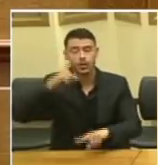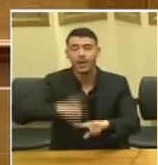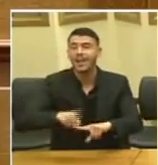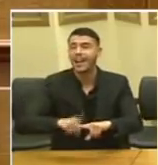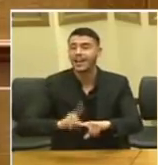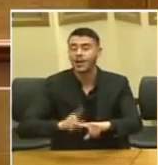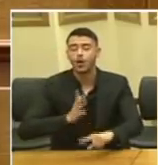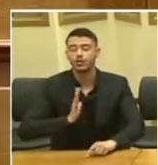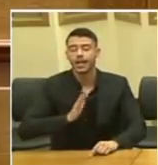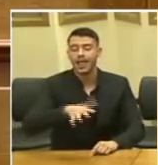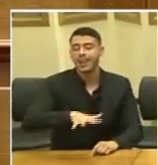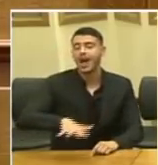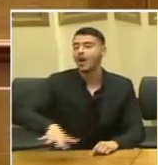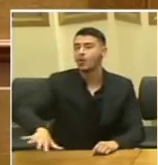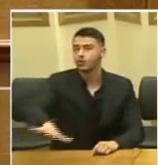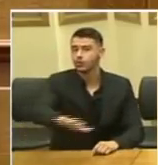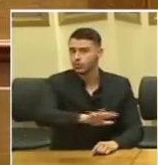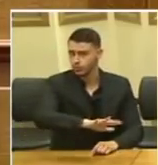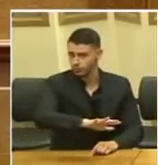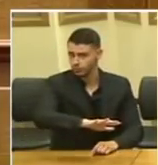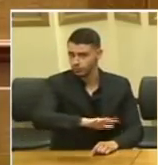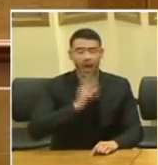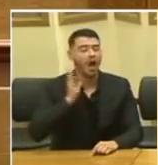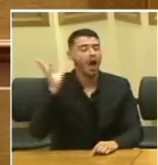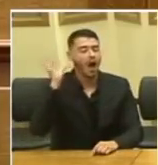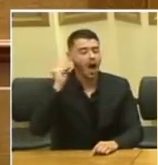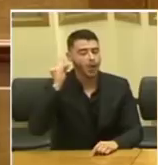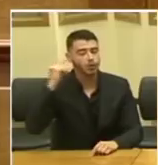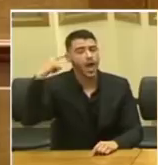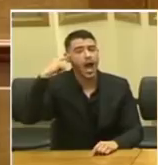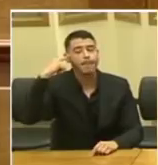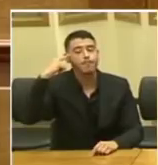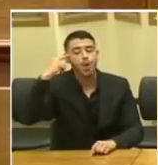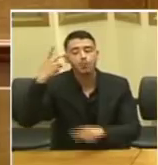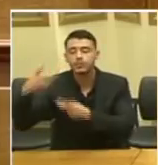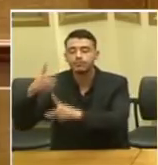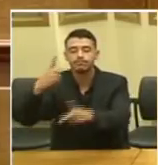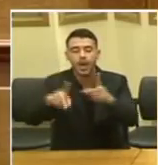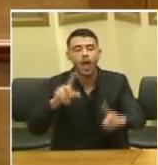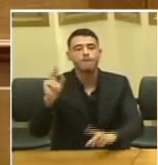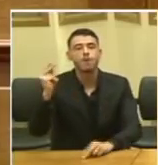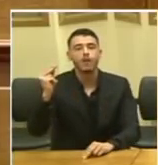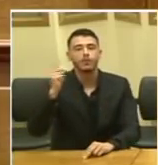όταν άκουσε τις θέσεις των βουλευτών, θα κατάλαβε τι ακριβώς συζητούμε.